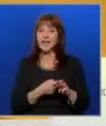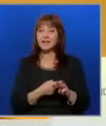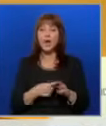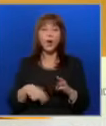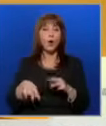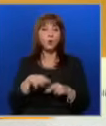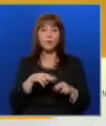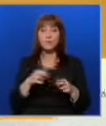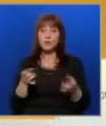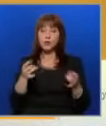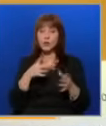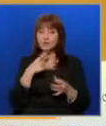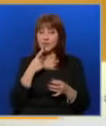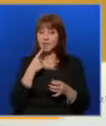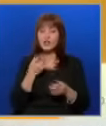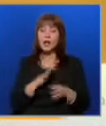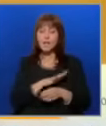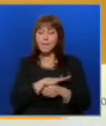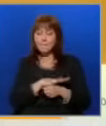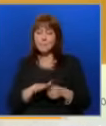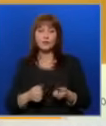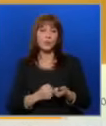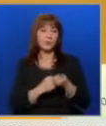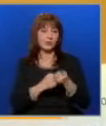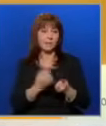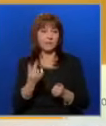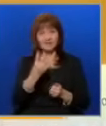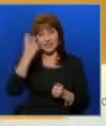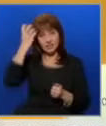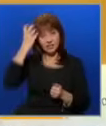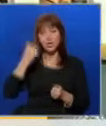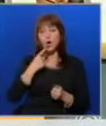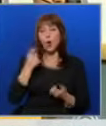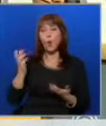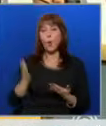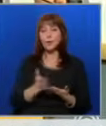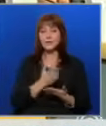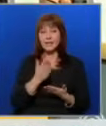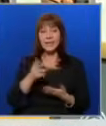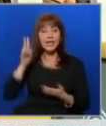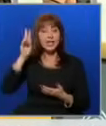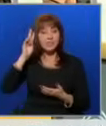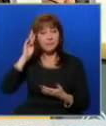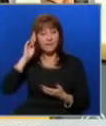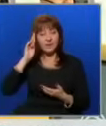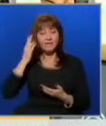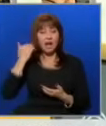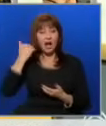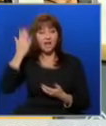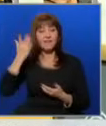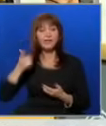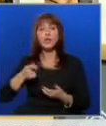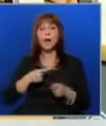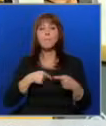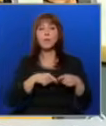комисия отново заявиха, че напълно подкрепят двете страни вече години наред. Изпълняващият функциите главен прокурор